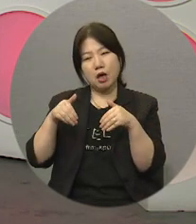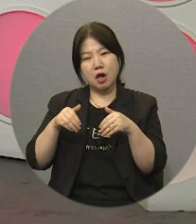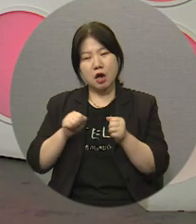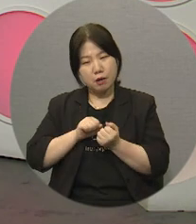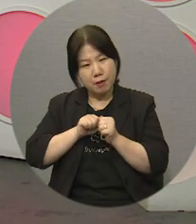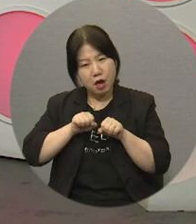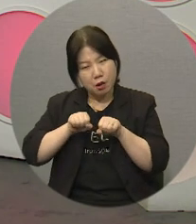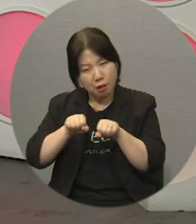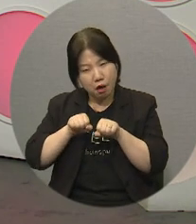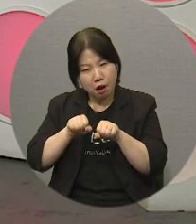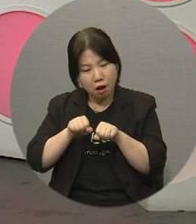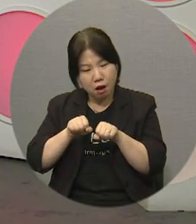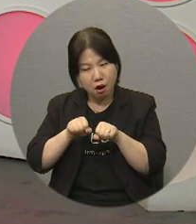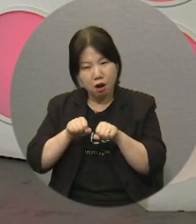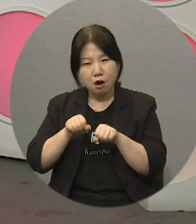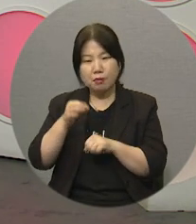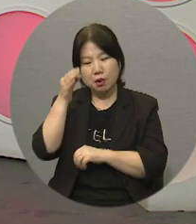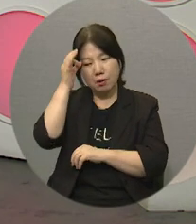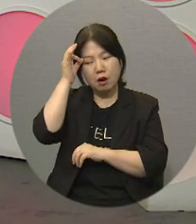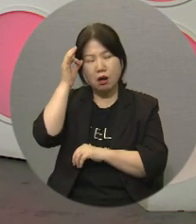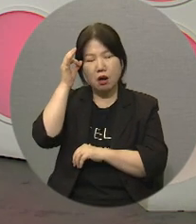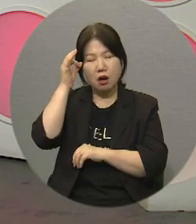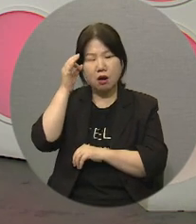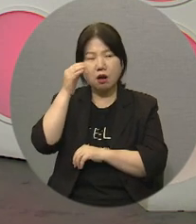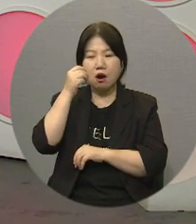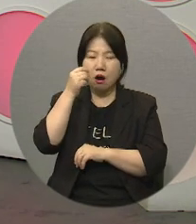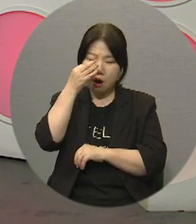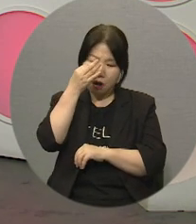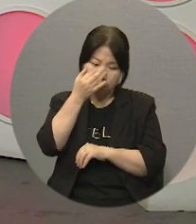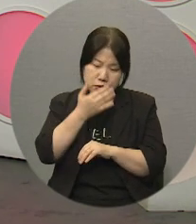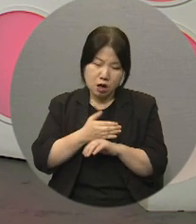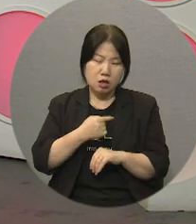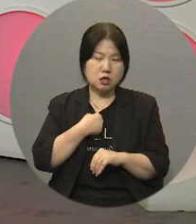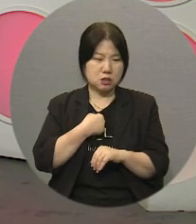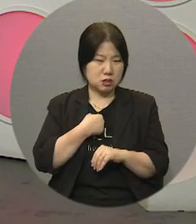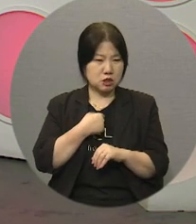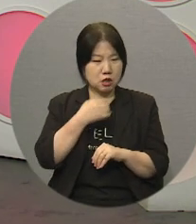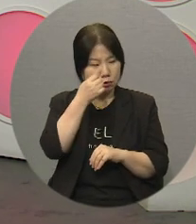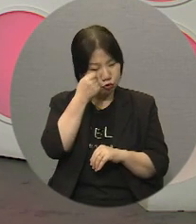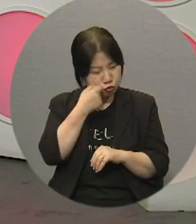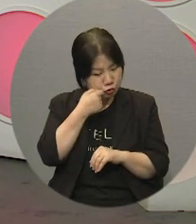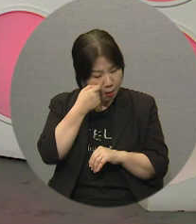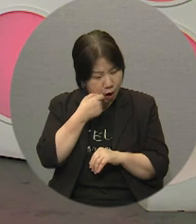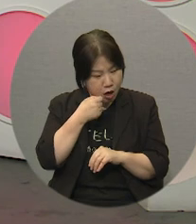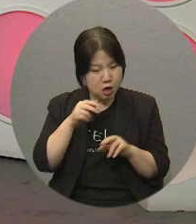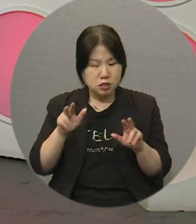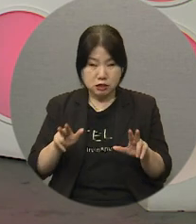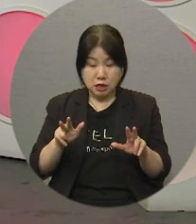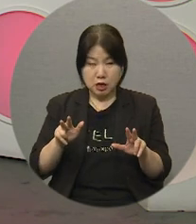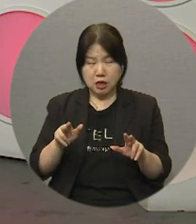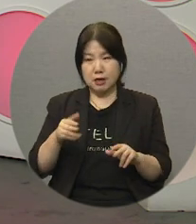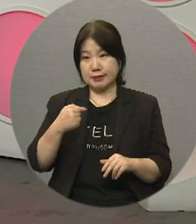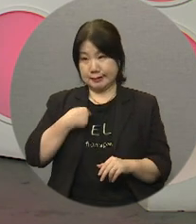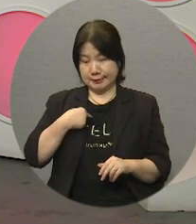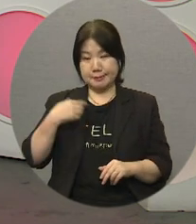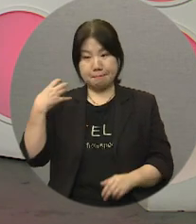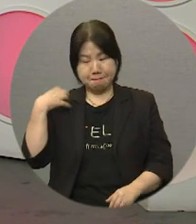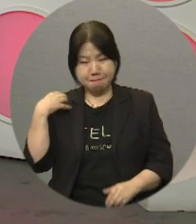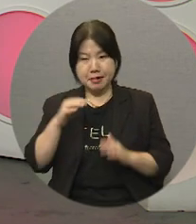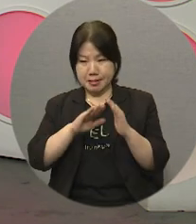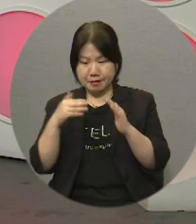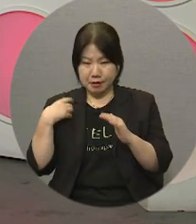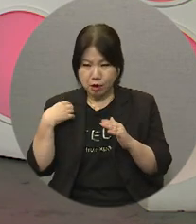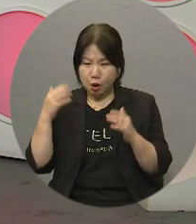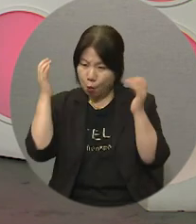일하는 아내에게 미안해서 눈물이 났습니다. 아내에게 이제 내가 가장 노릇할 테니 고생일